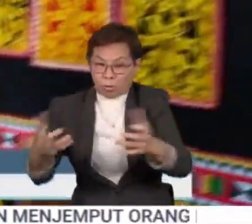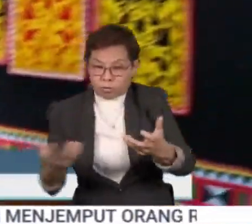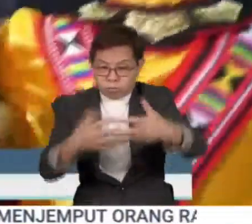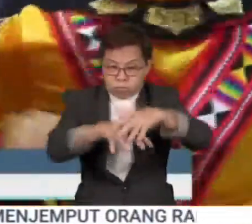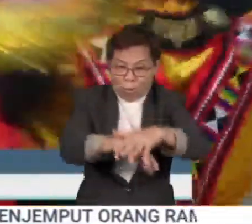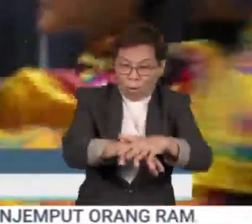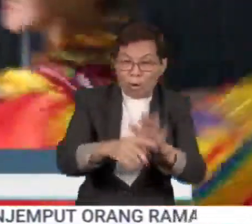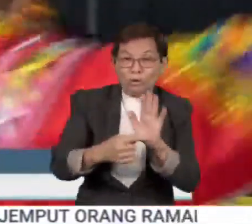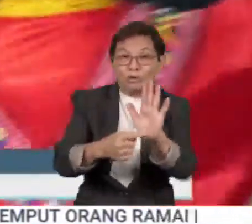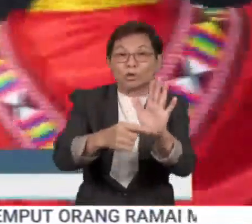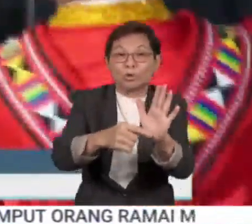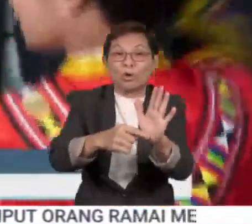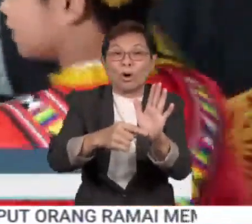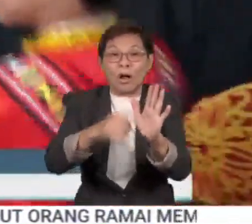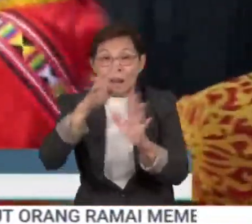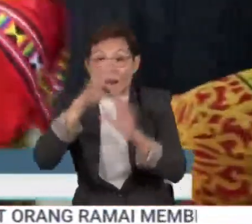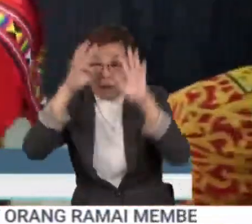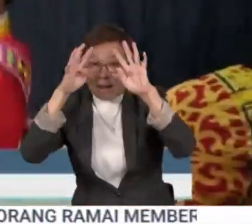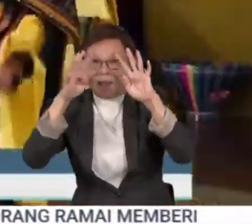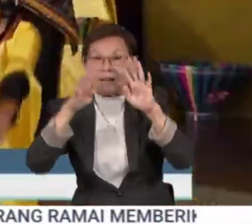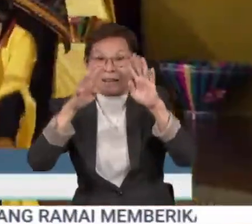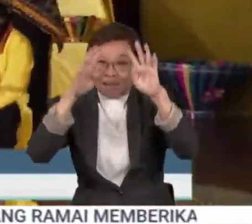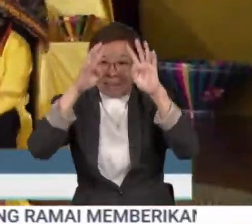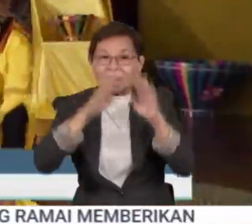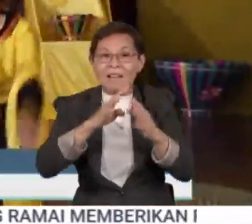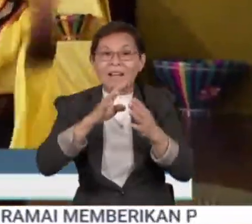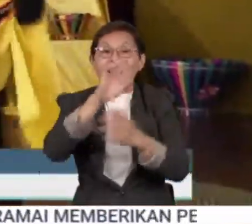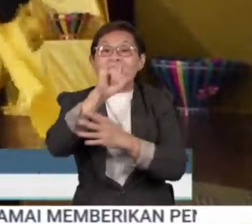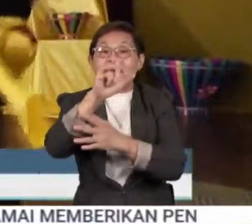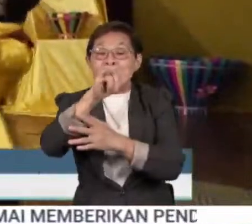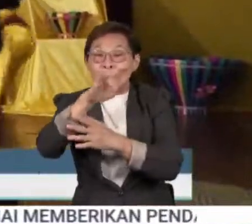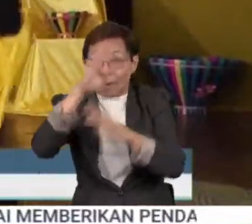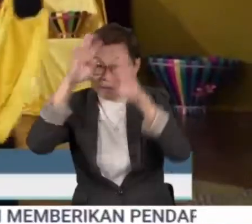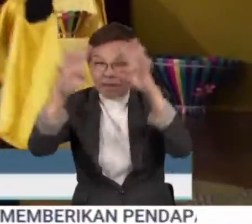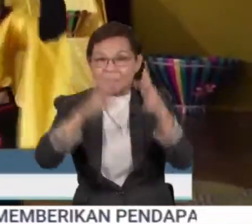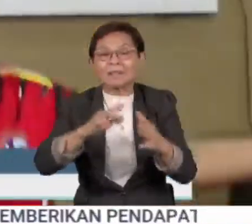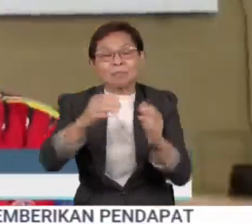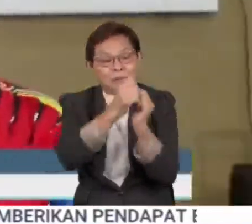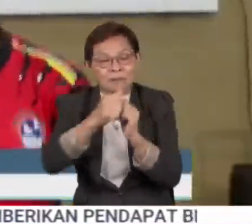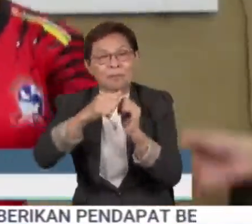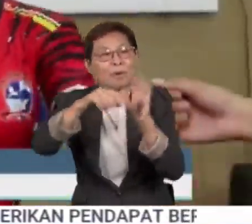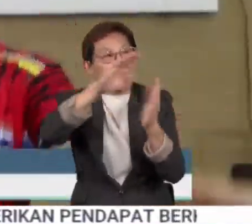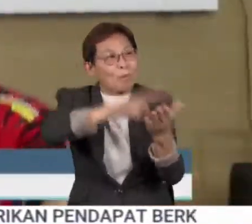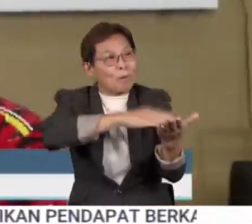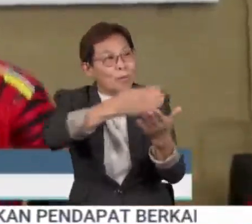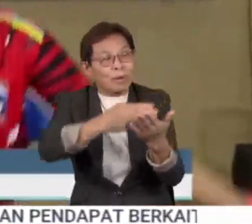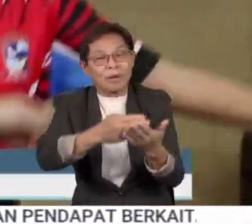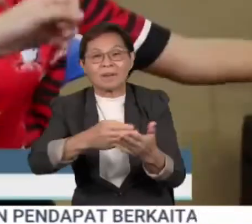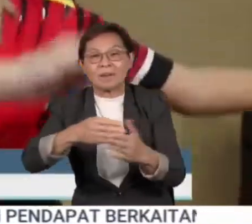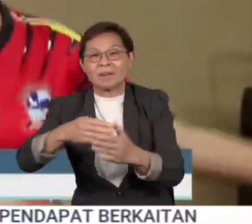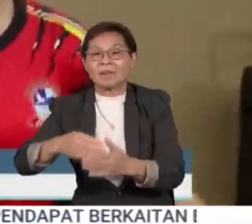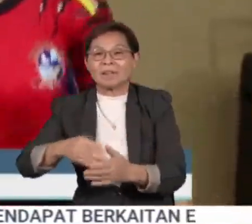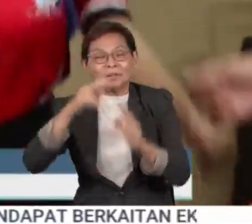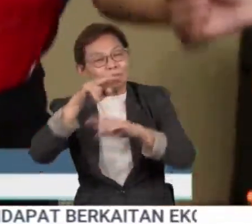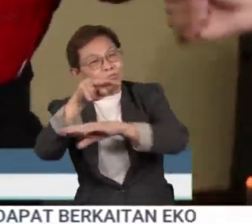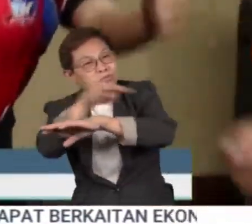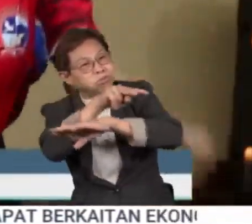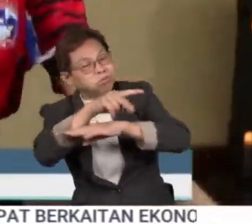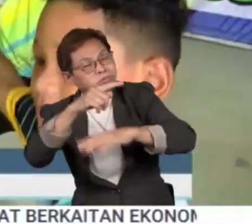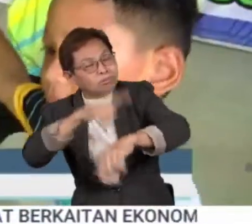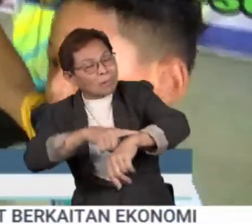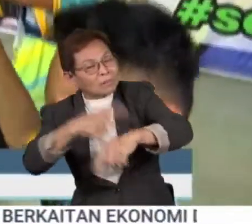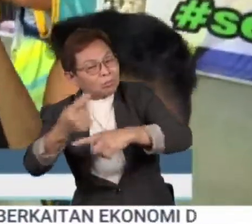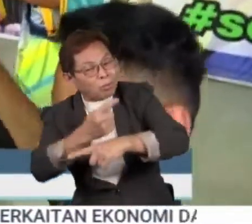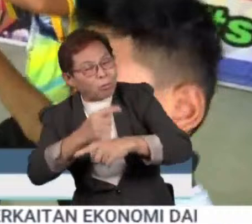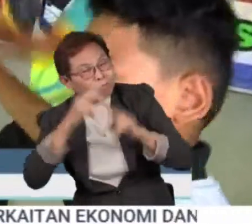mempersembahkan Limbai kreatif dengan iringan music minus one. Tinjauan ketika sesi latihan